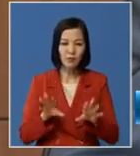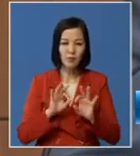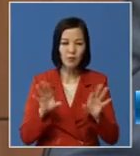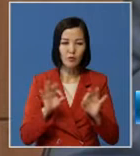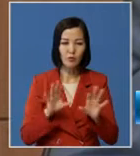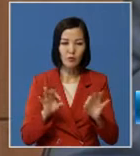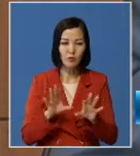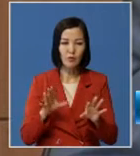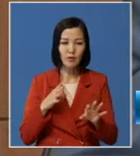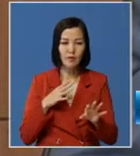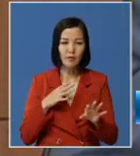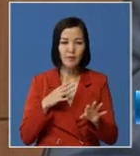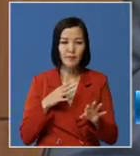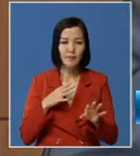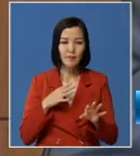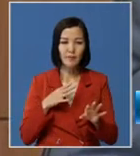баспасөз хабарламаларын